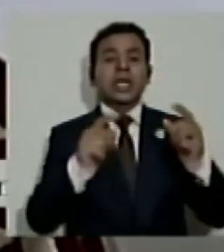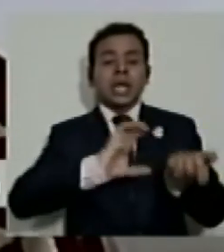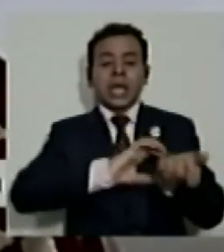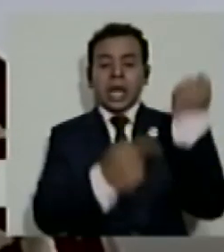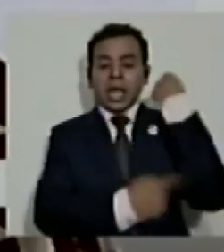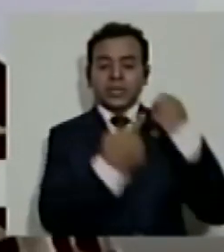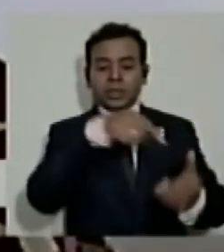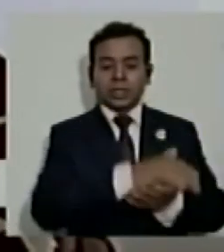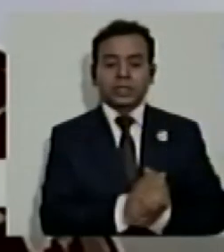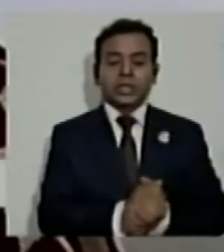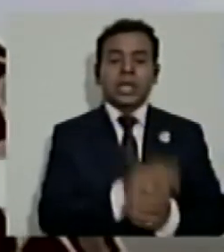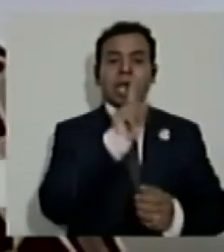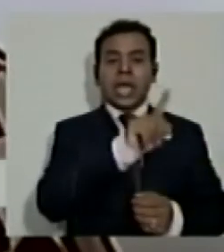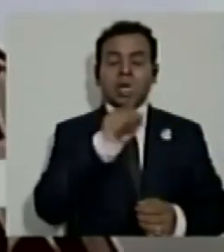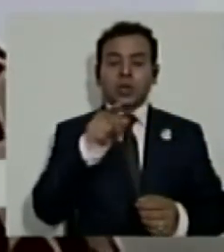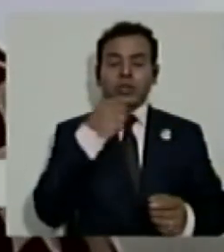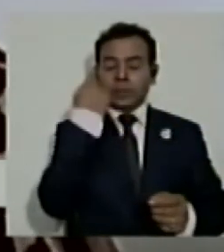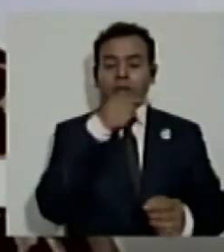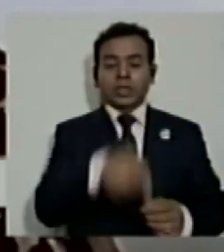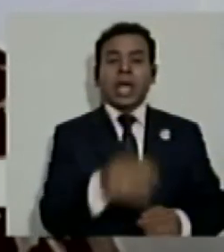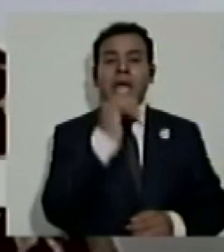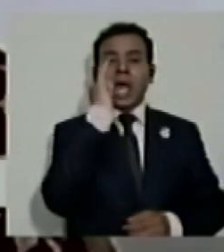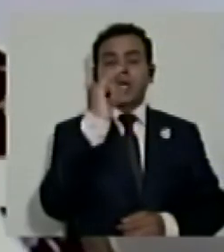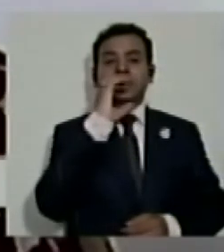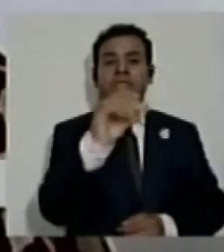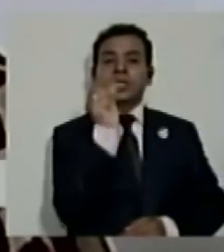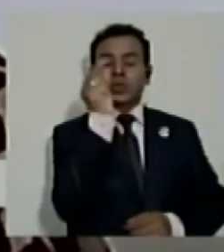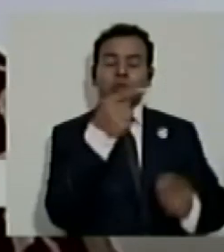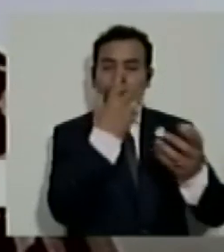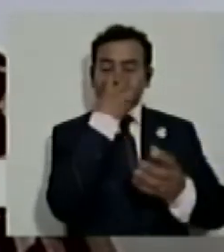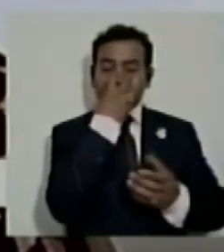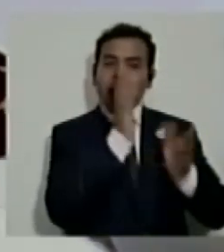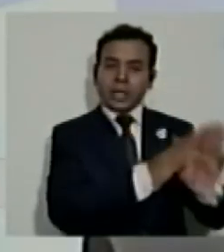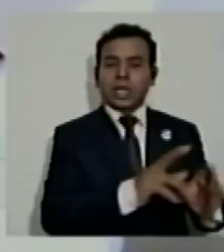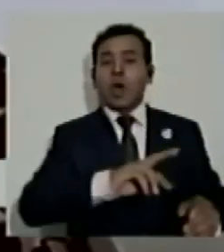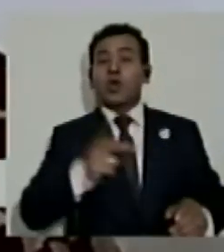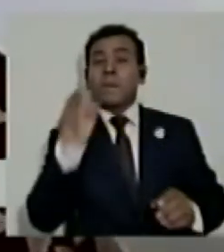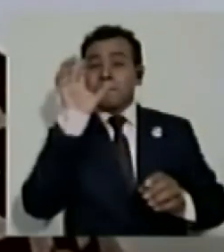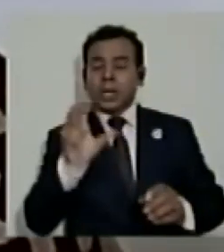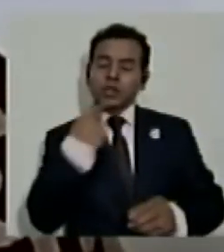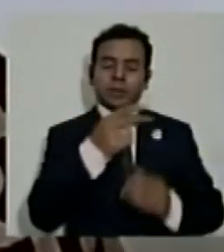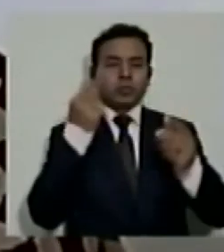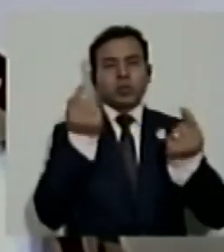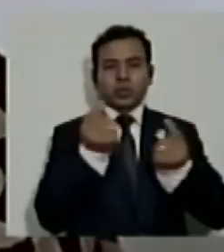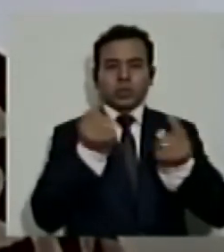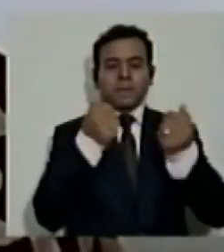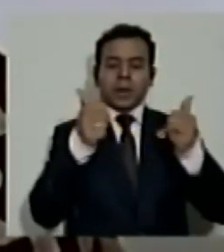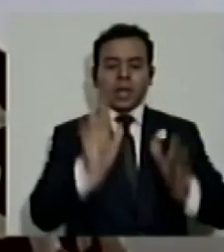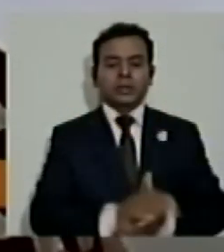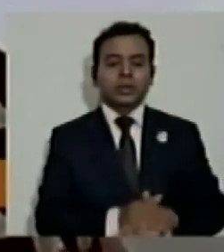অবস্থা মোটামুটি স্টেবল। আমরা একটু গত 24 ঘন্টায় যে সমস্ত রোগী আমাদের এখানে